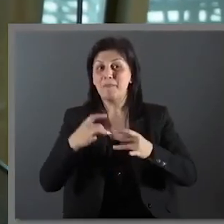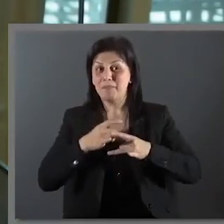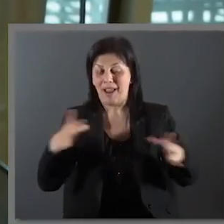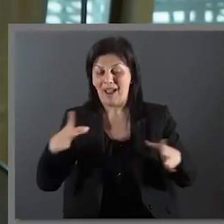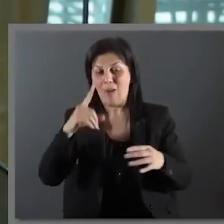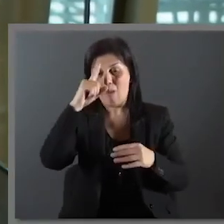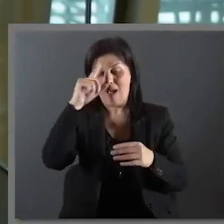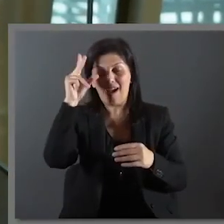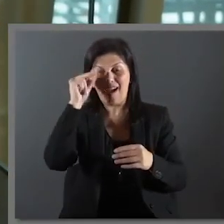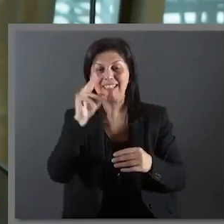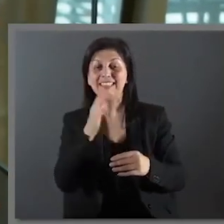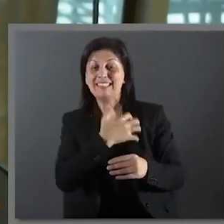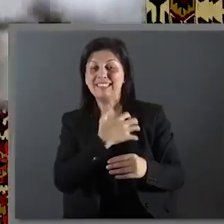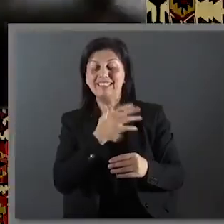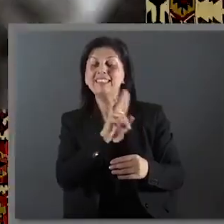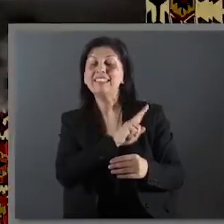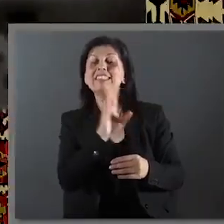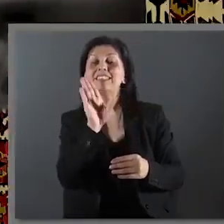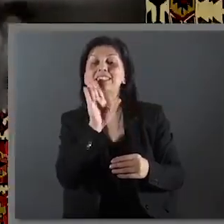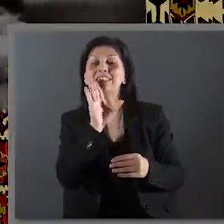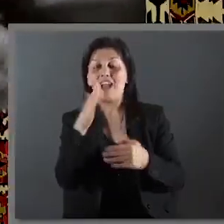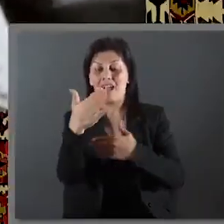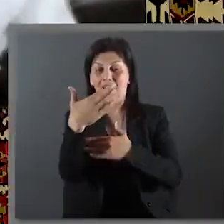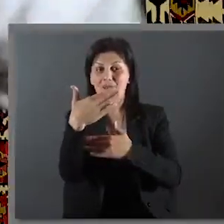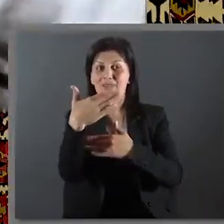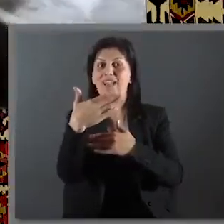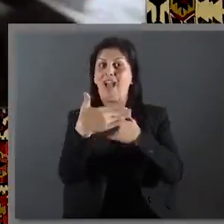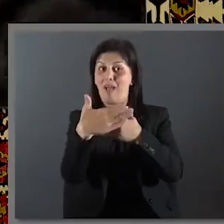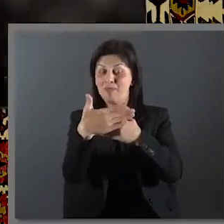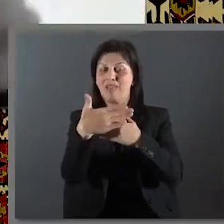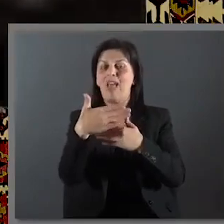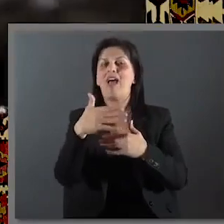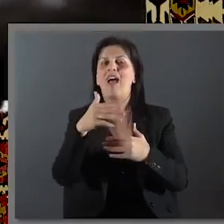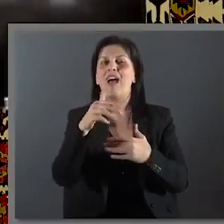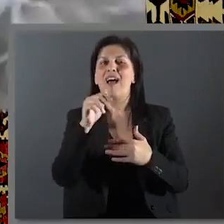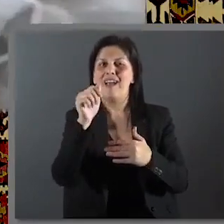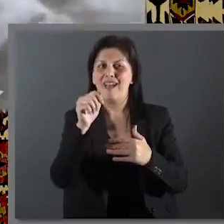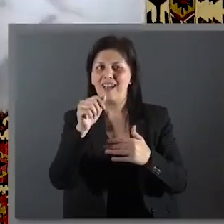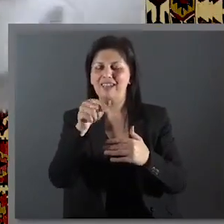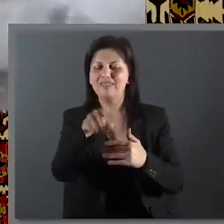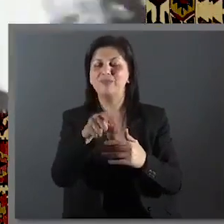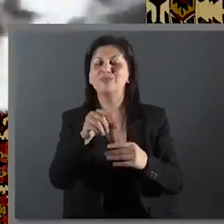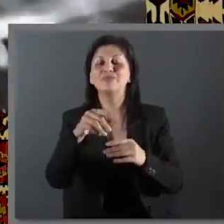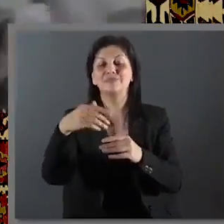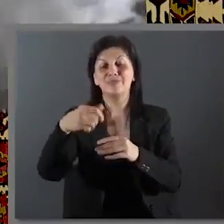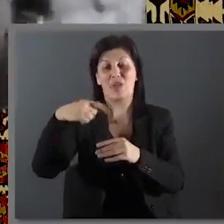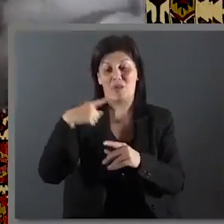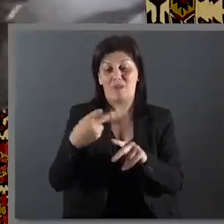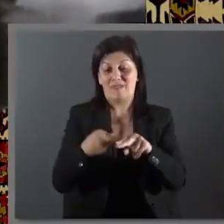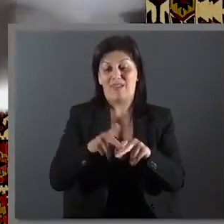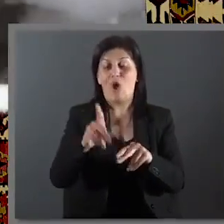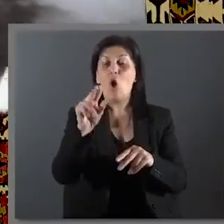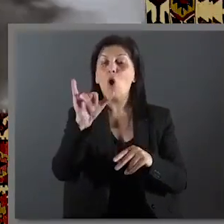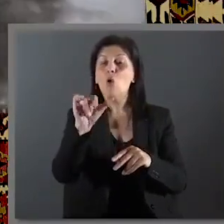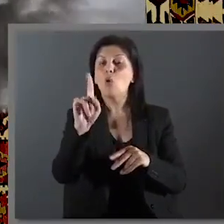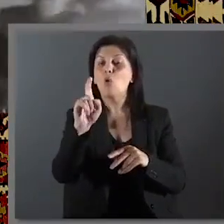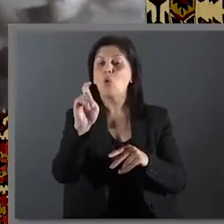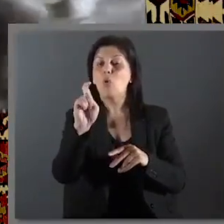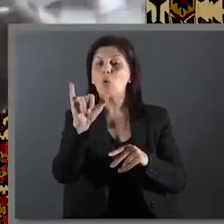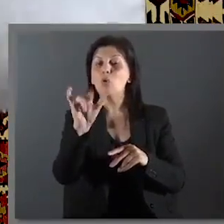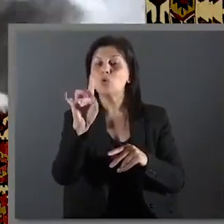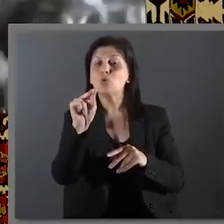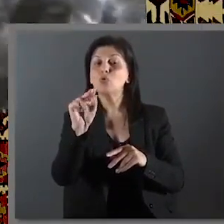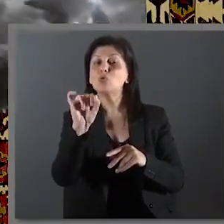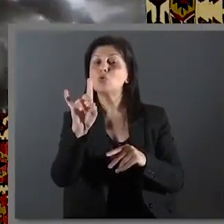idi. Keçmişdə Novruz bayramı ərəfəsində oğlanlar istədikləri qızların qapısına xurcun atırdılar. Oğlan qızın xoşuna